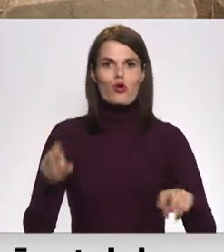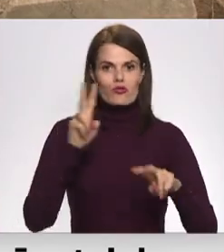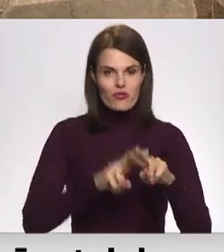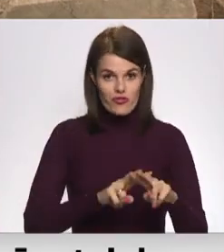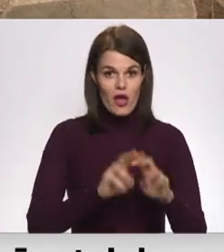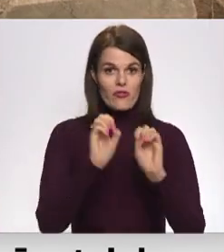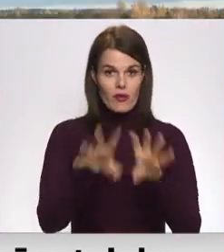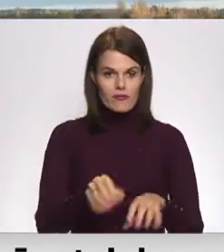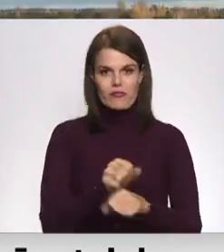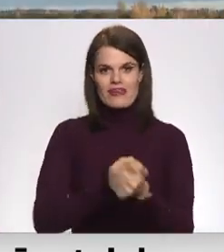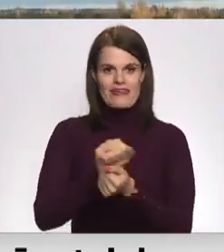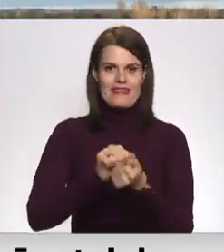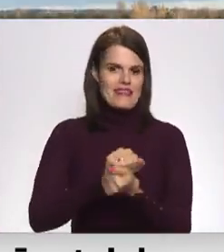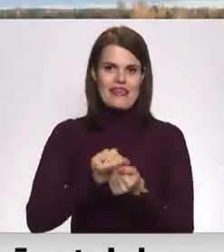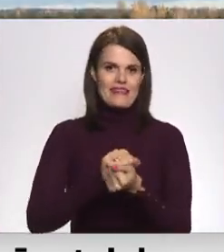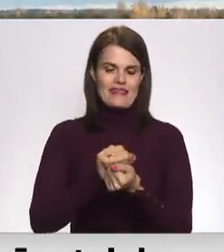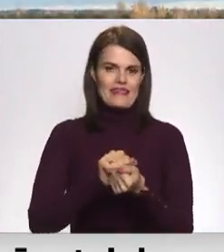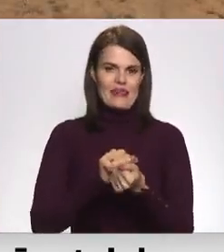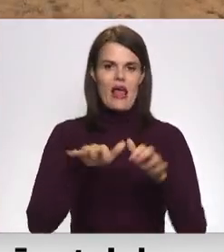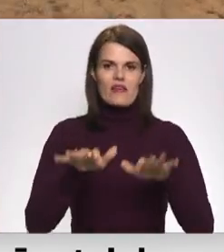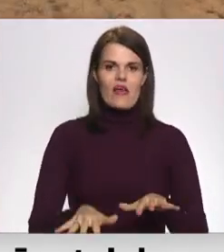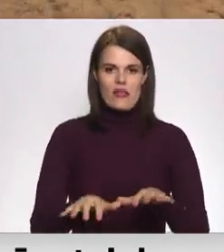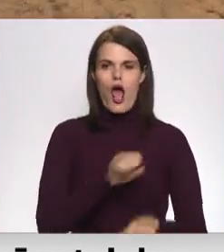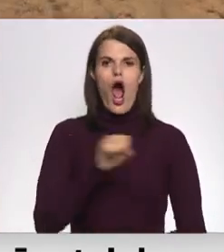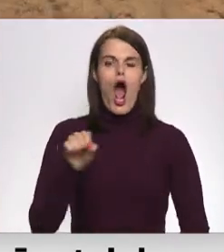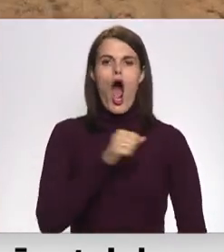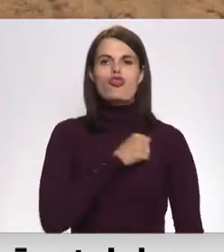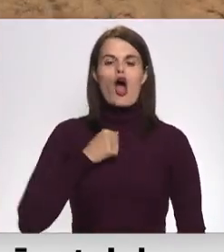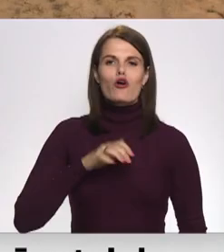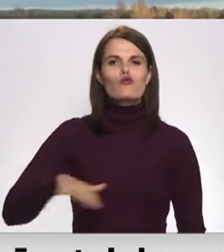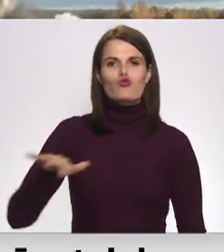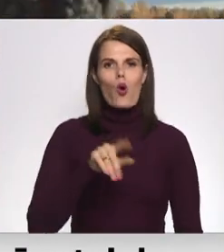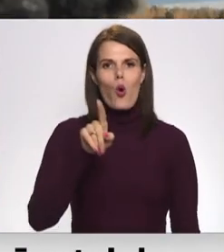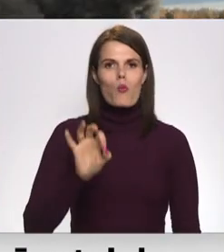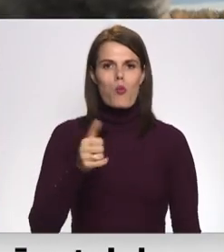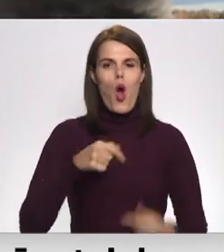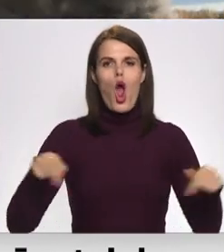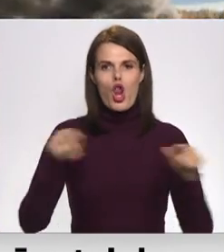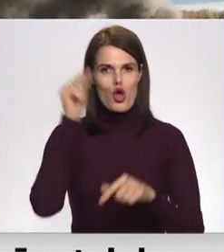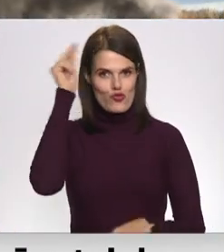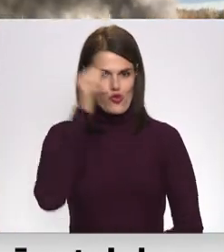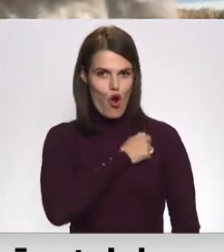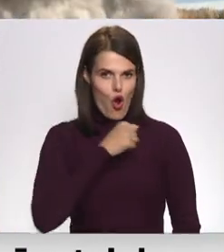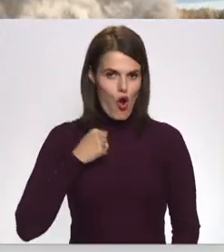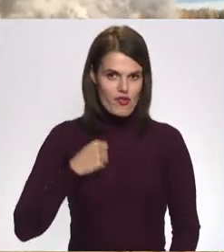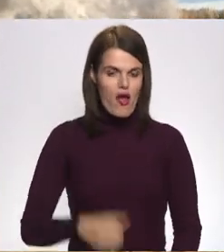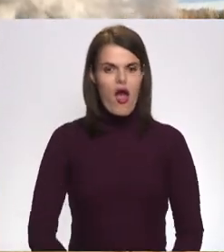Ādažu poligonu. Zandozo Balodīngus Graudiņš, Latvijas televīzija.